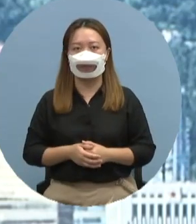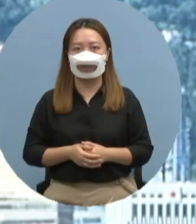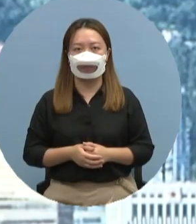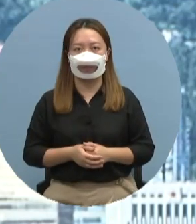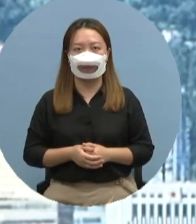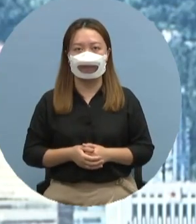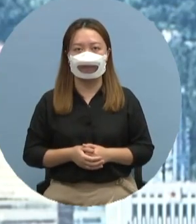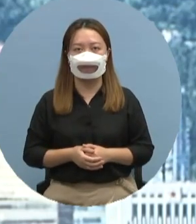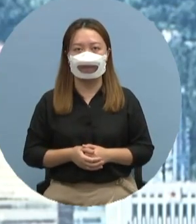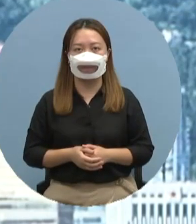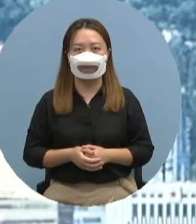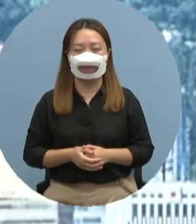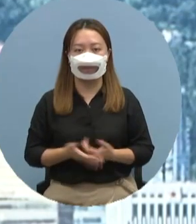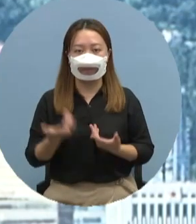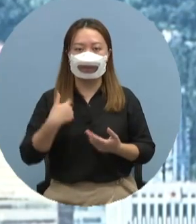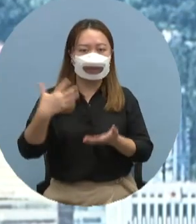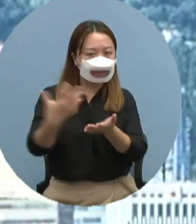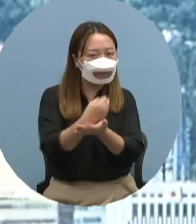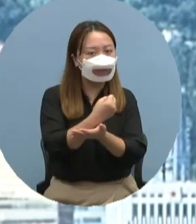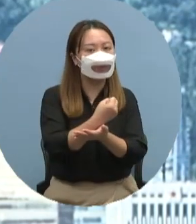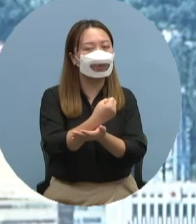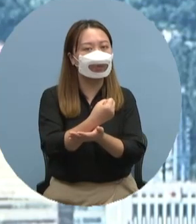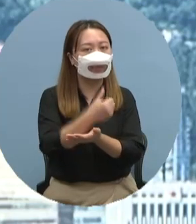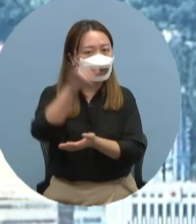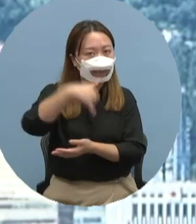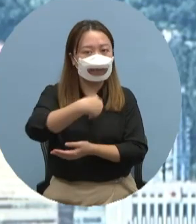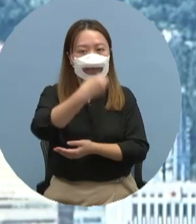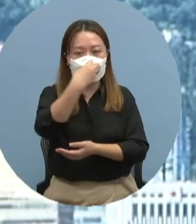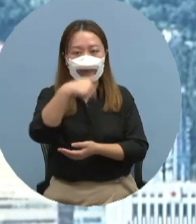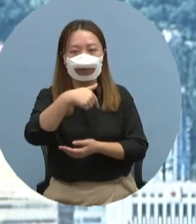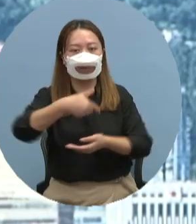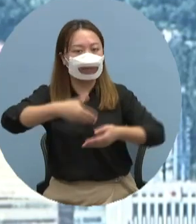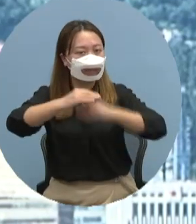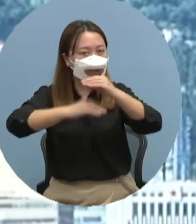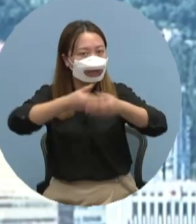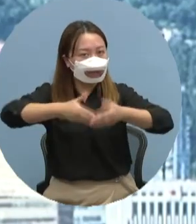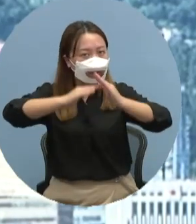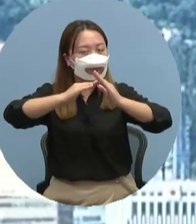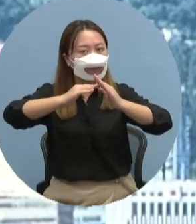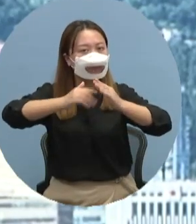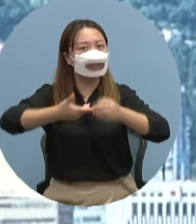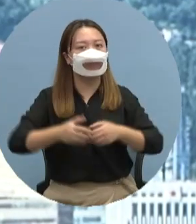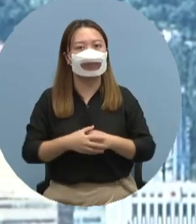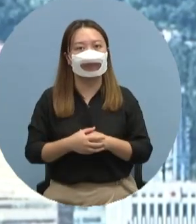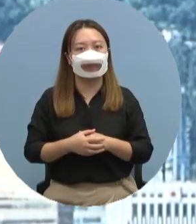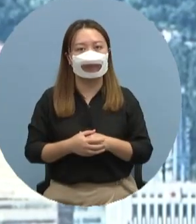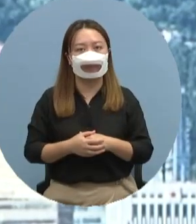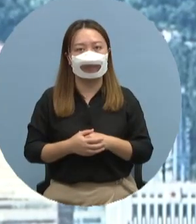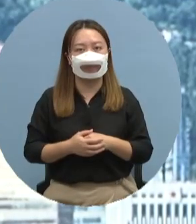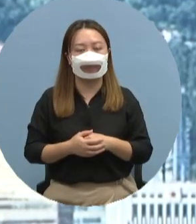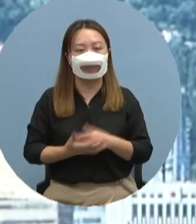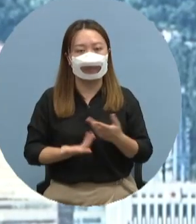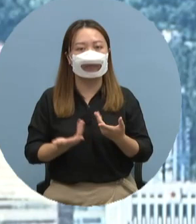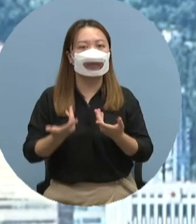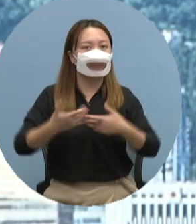係佢哋係應該爭取喺香港盡量去建立佢哋嘅基地，大展拳